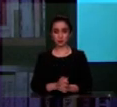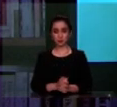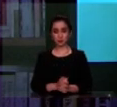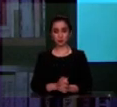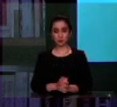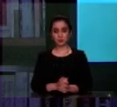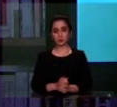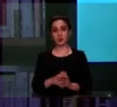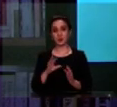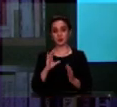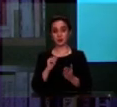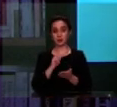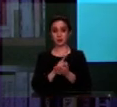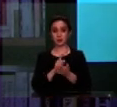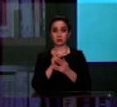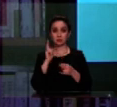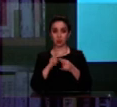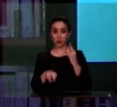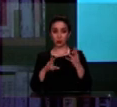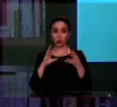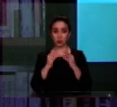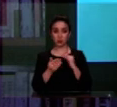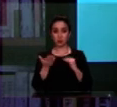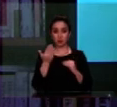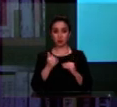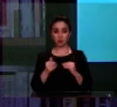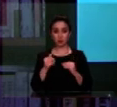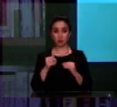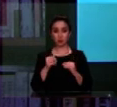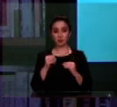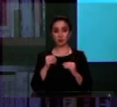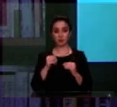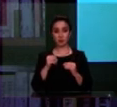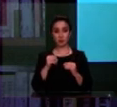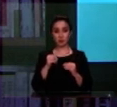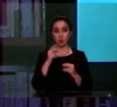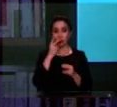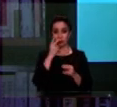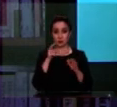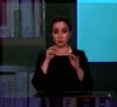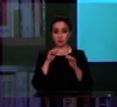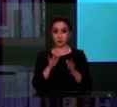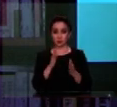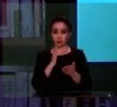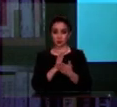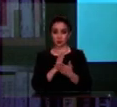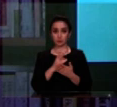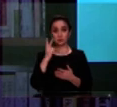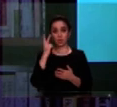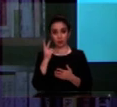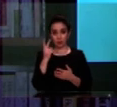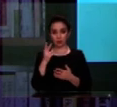Va darsimizning yakunida keling, Venn diagrammasi usulini qo'llaymiz.